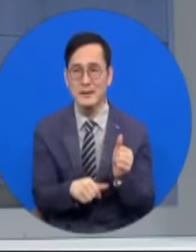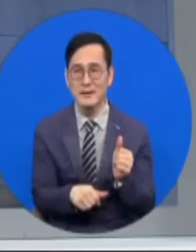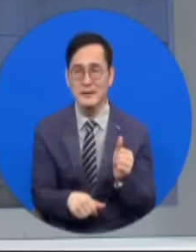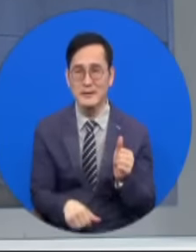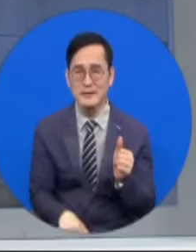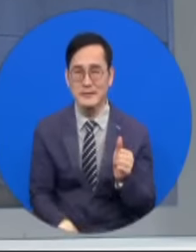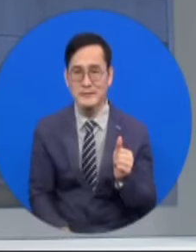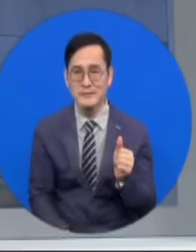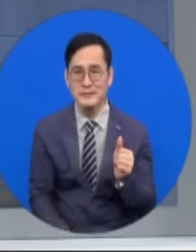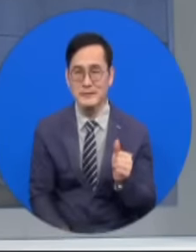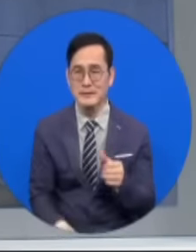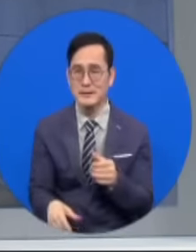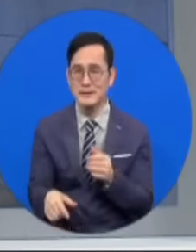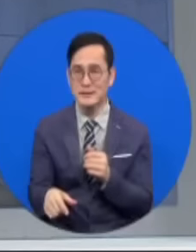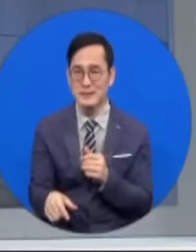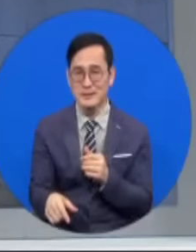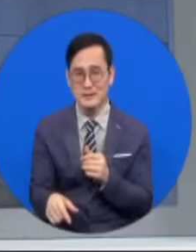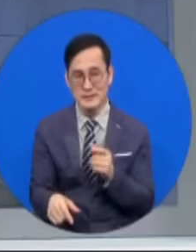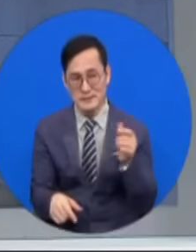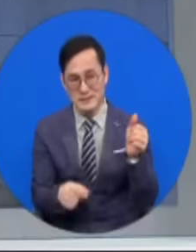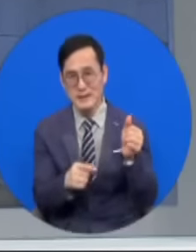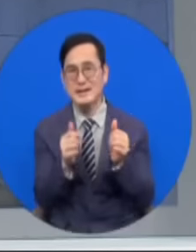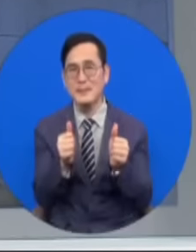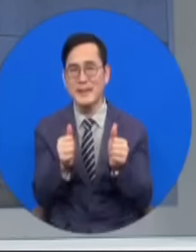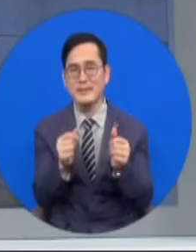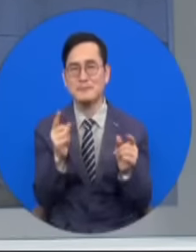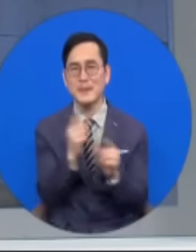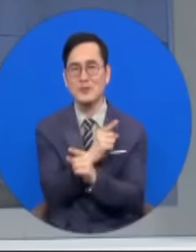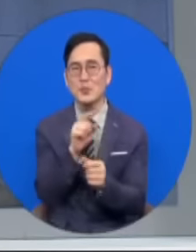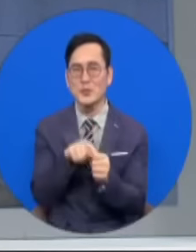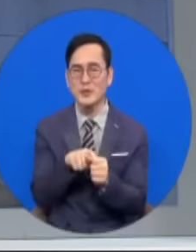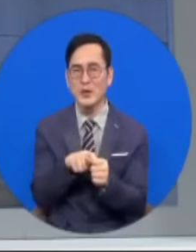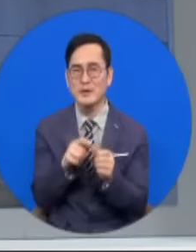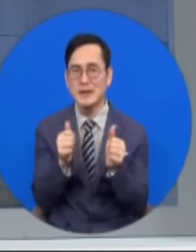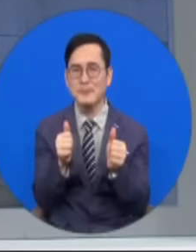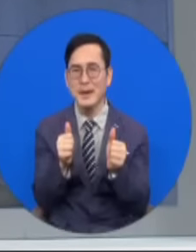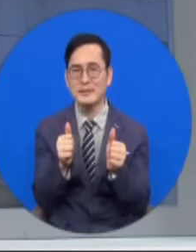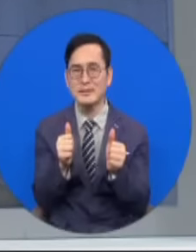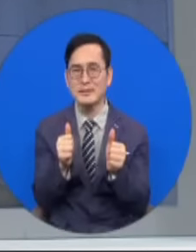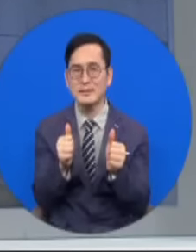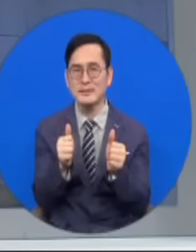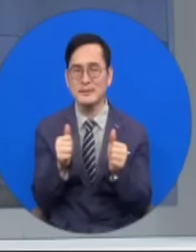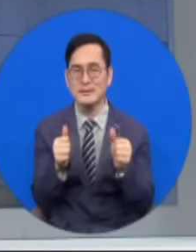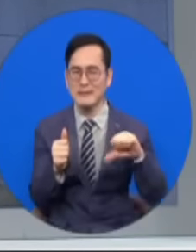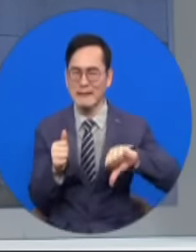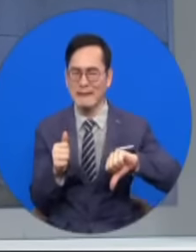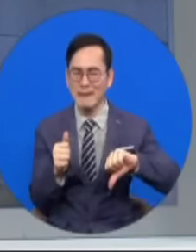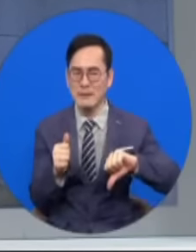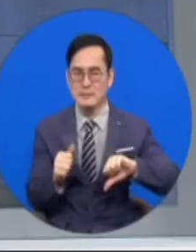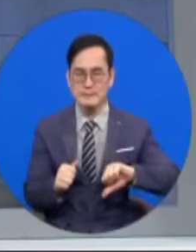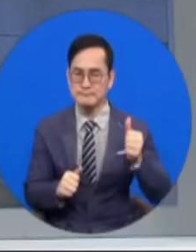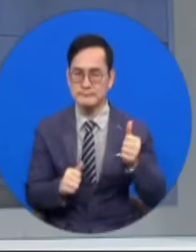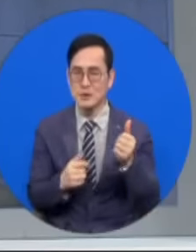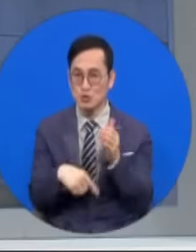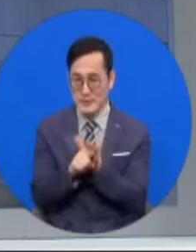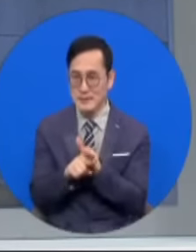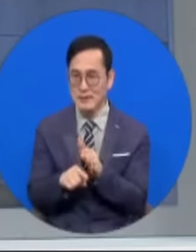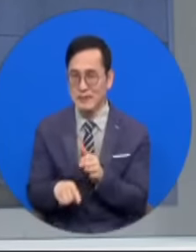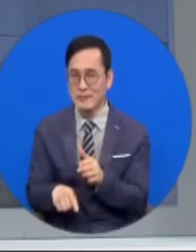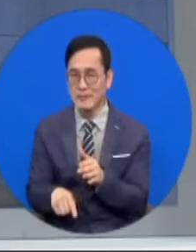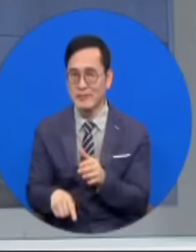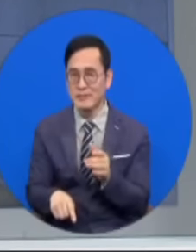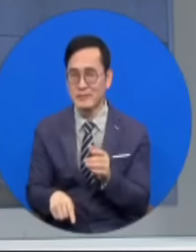대법관 찾아갔던 인물이 김만배 신님 씨를 만나서 대장동 의혹이 막 본격화 되려 했을 때